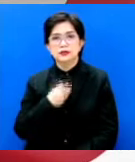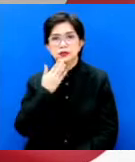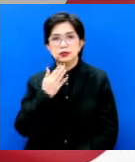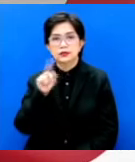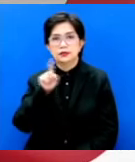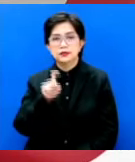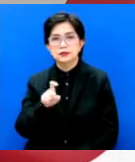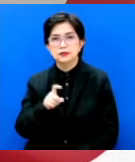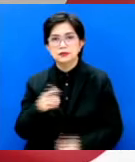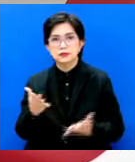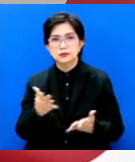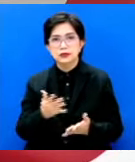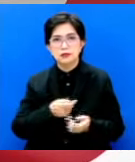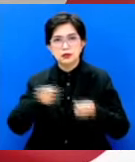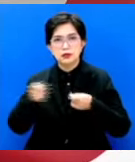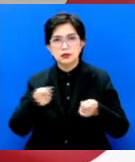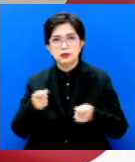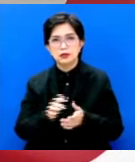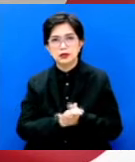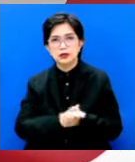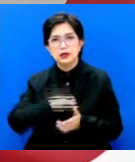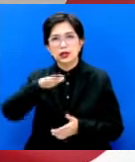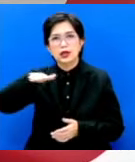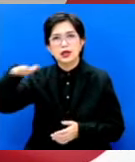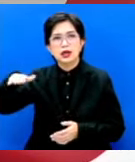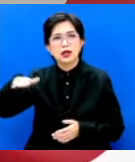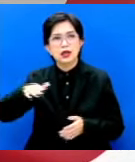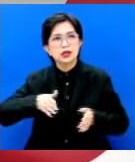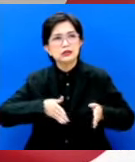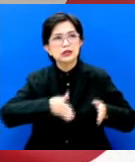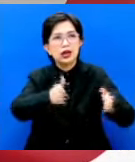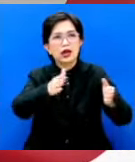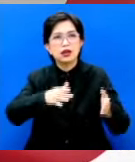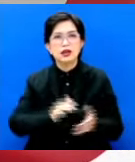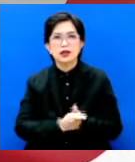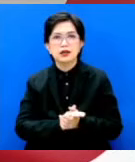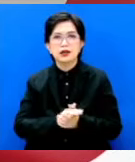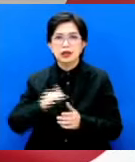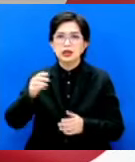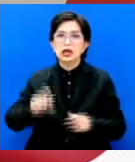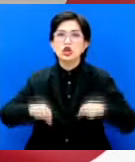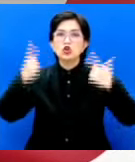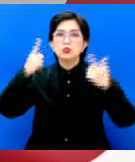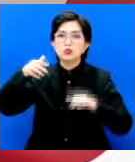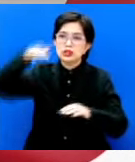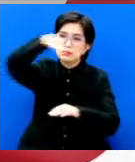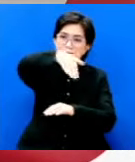menanganianak-anakjalanan?Ya,di Jayapura,adaorang-orangyang terseretolehjembatanitu.Lalu,